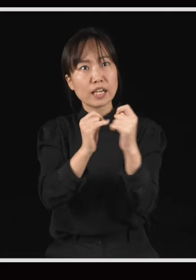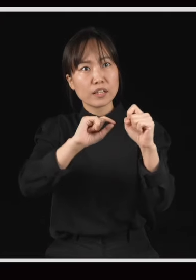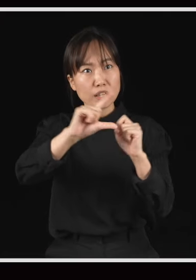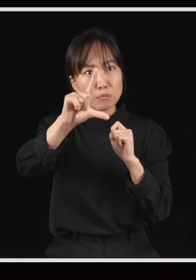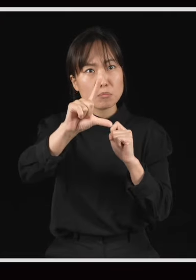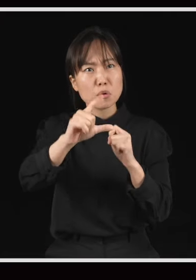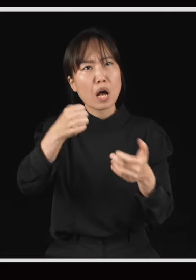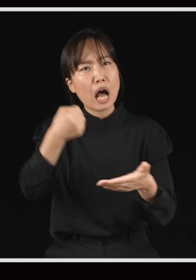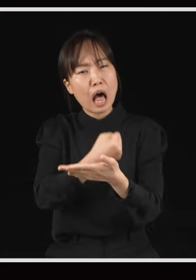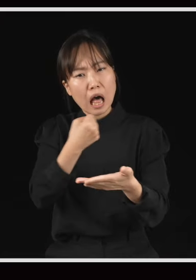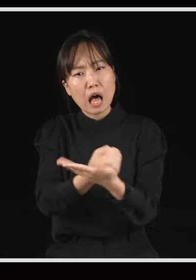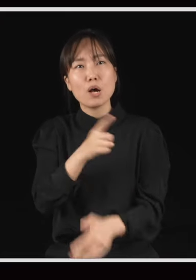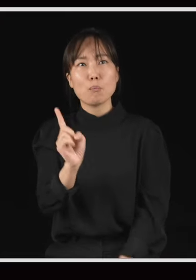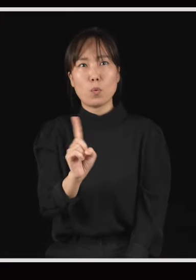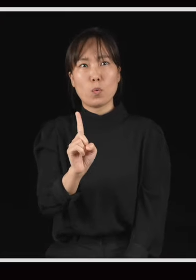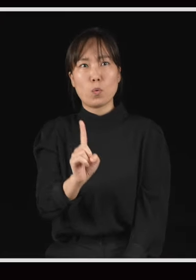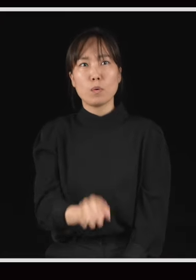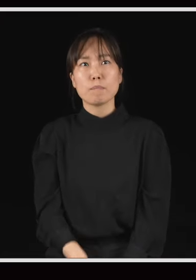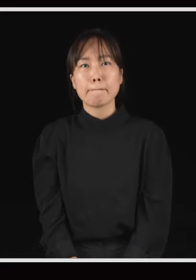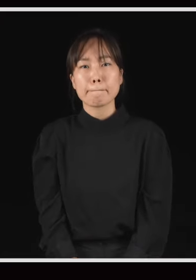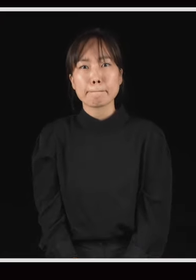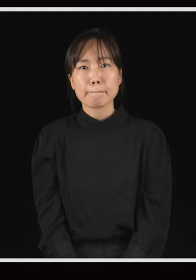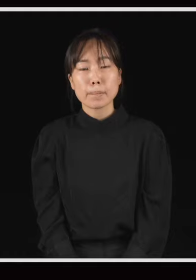여성분들은 안타깝게도